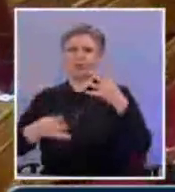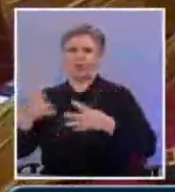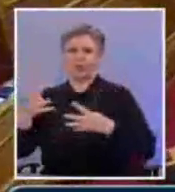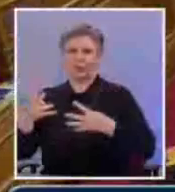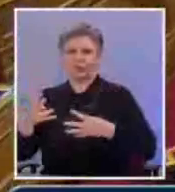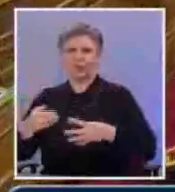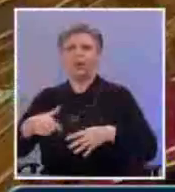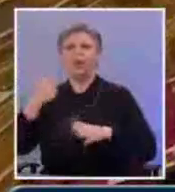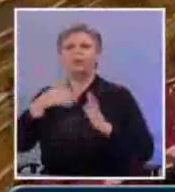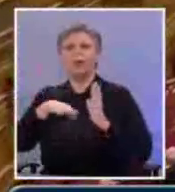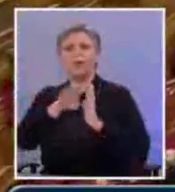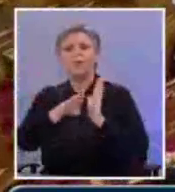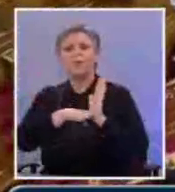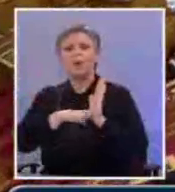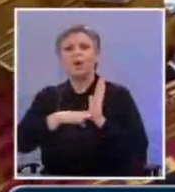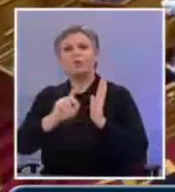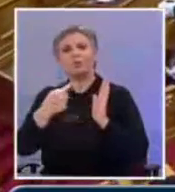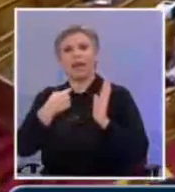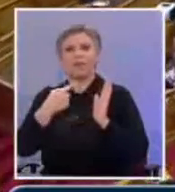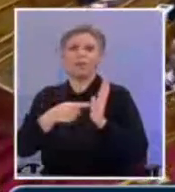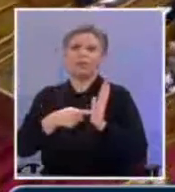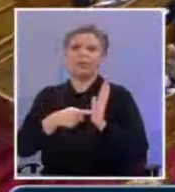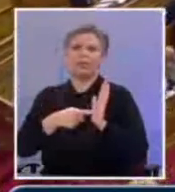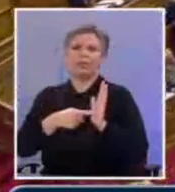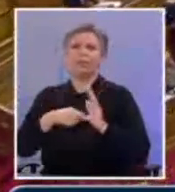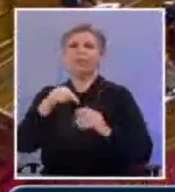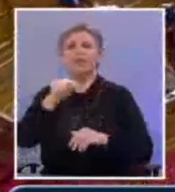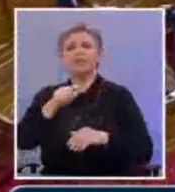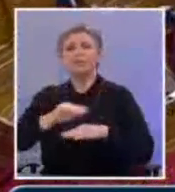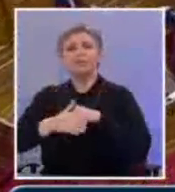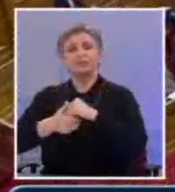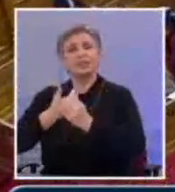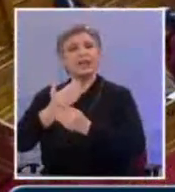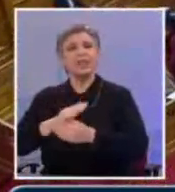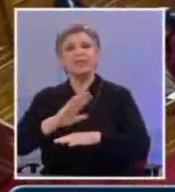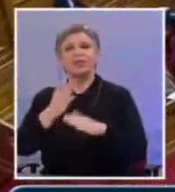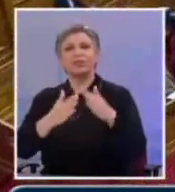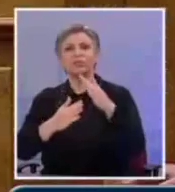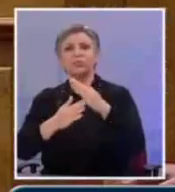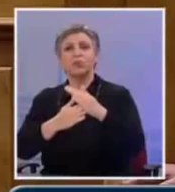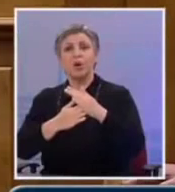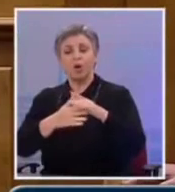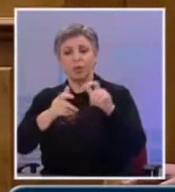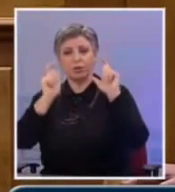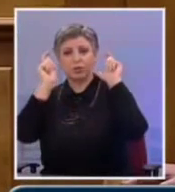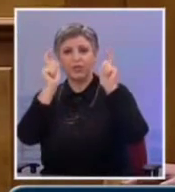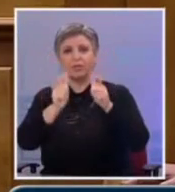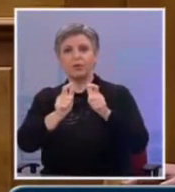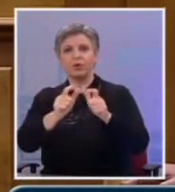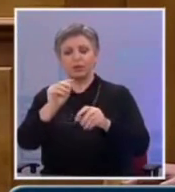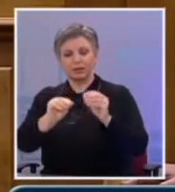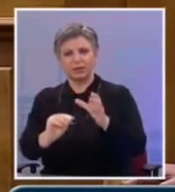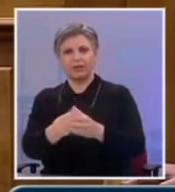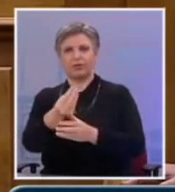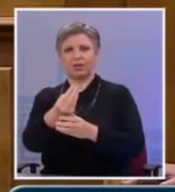είναι στην ψηφοφορία για το νέο πρόεδρο της δημοκρατίας που με βάση τα όσα προβλέπει το σύνταγμα πρέπει να γίνει στις